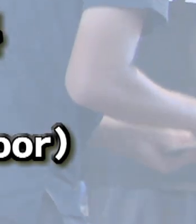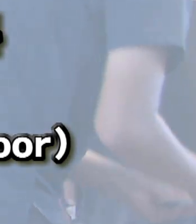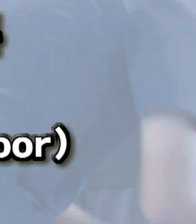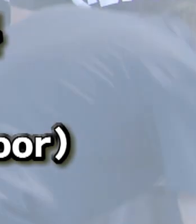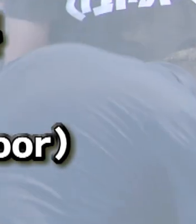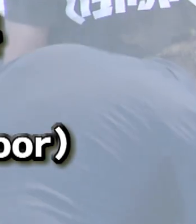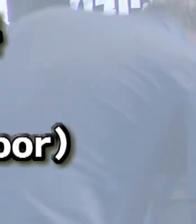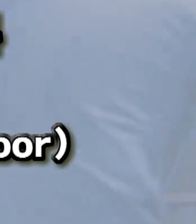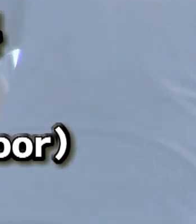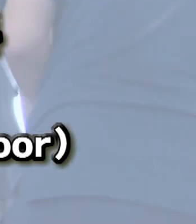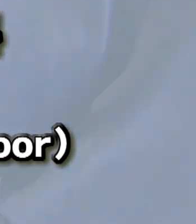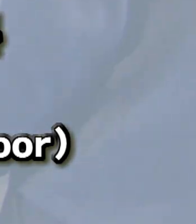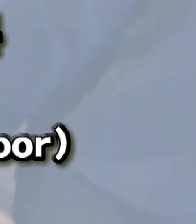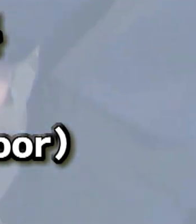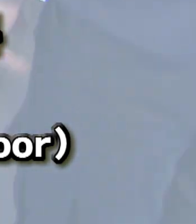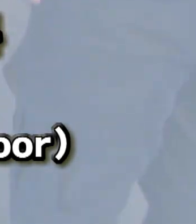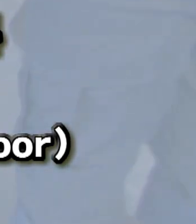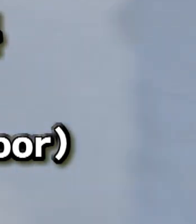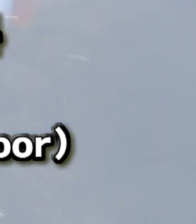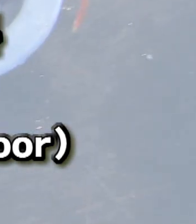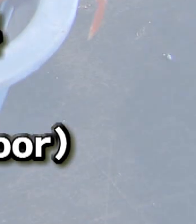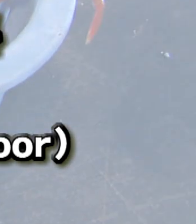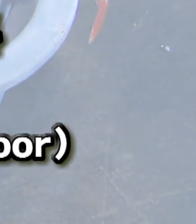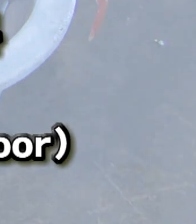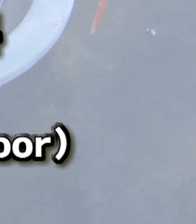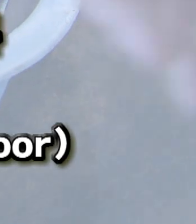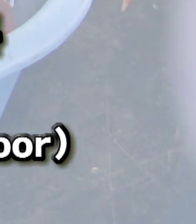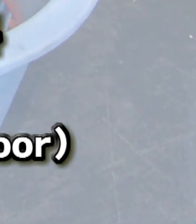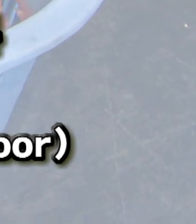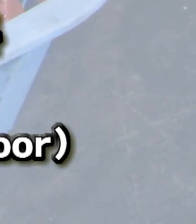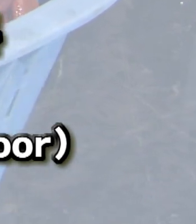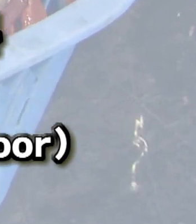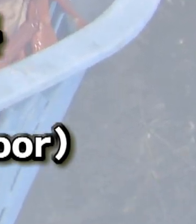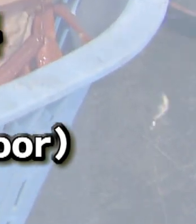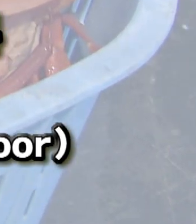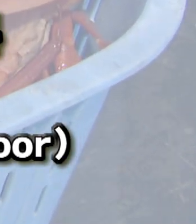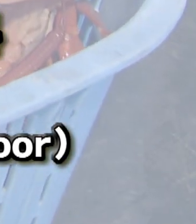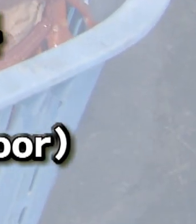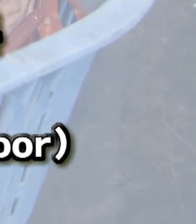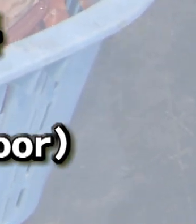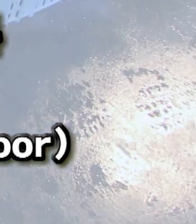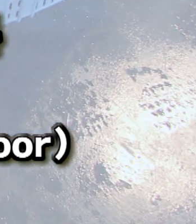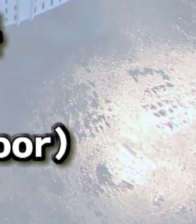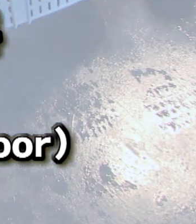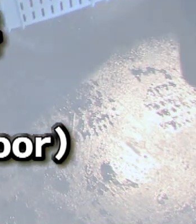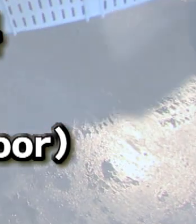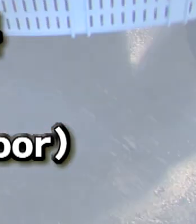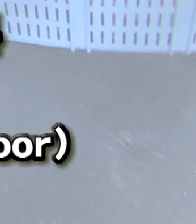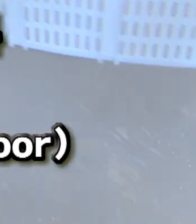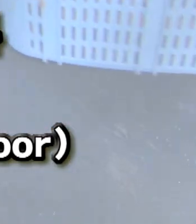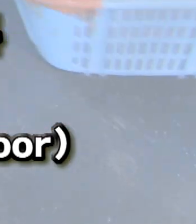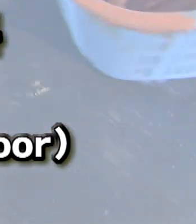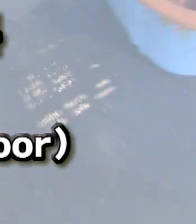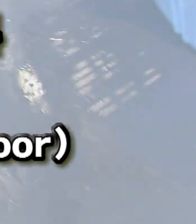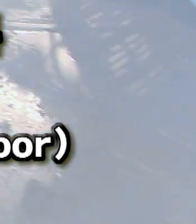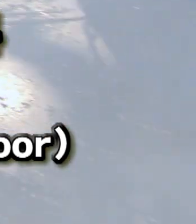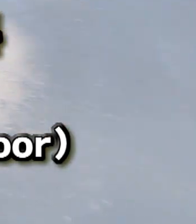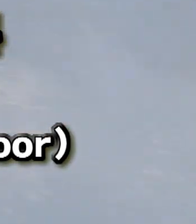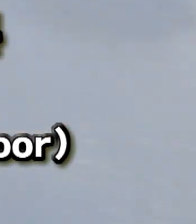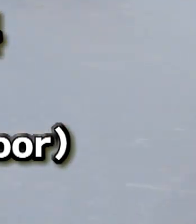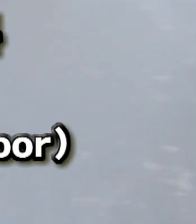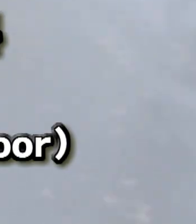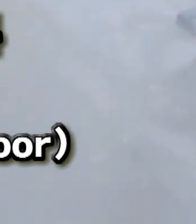。20代までの方は入会登録料が無料です。詳しくはお問い合わせください。